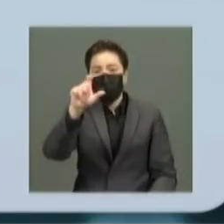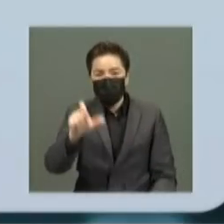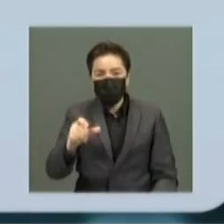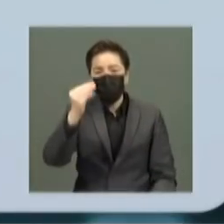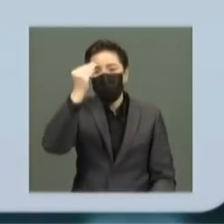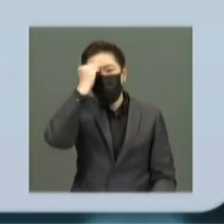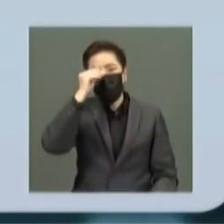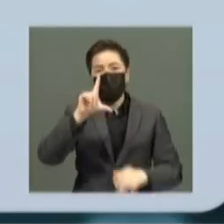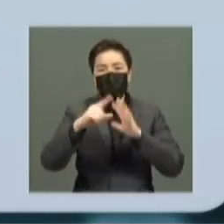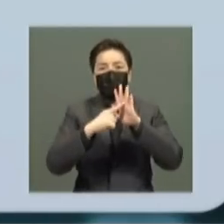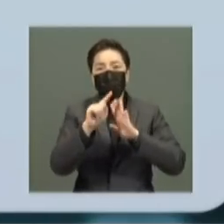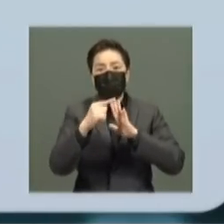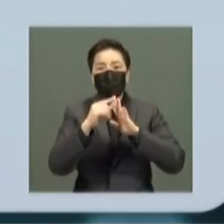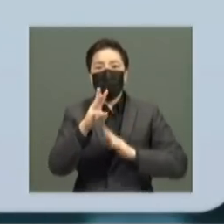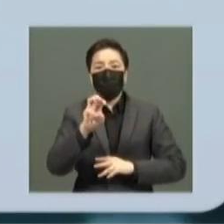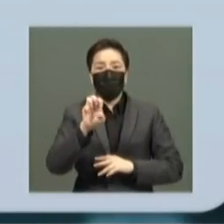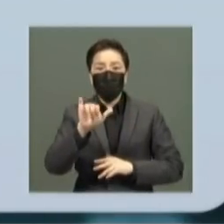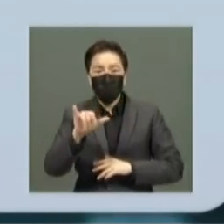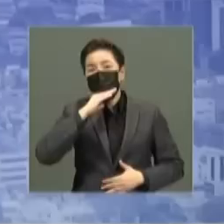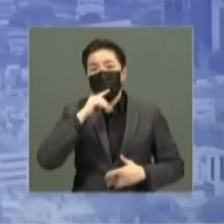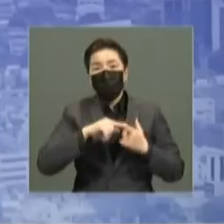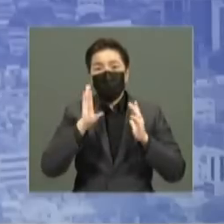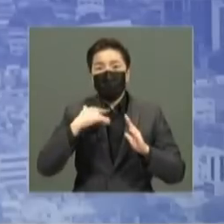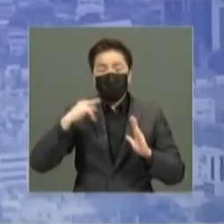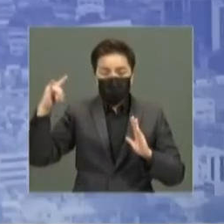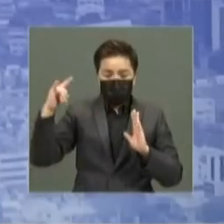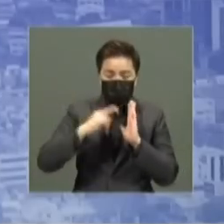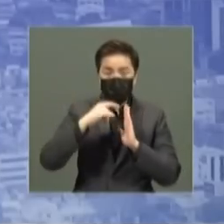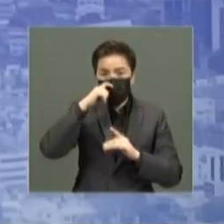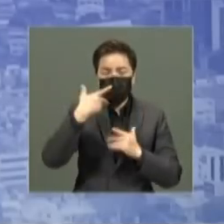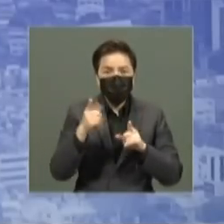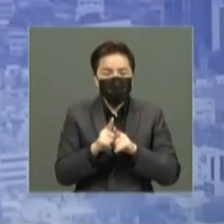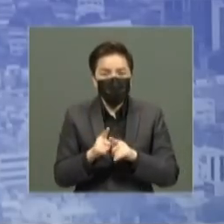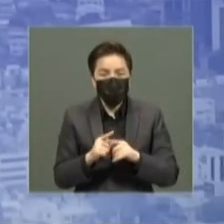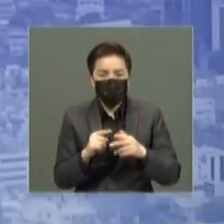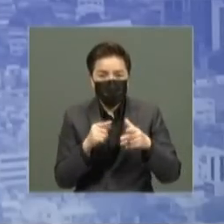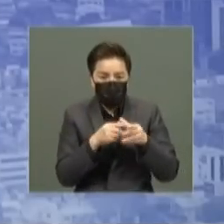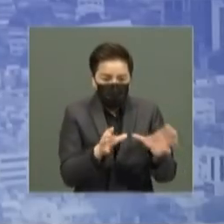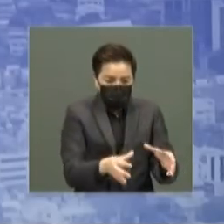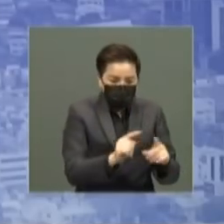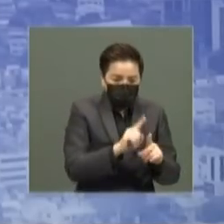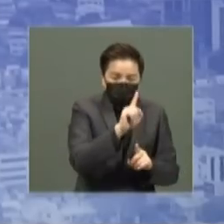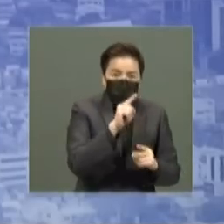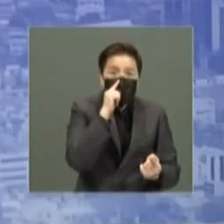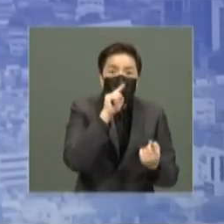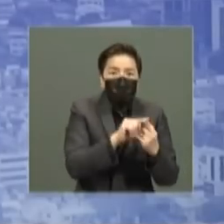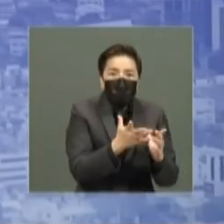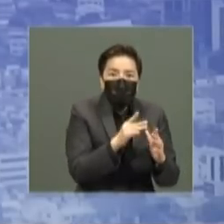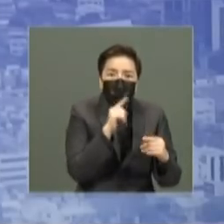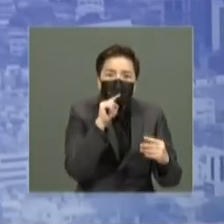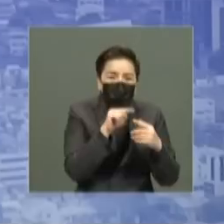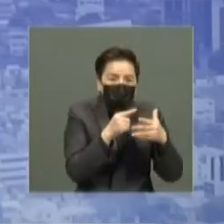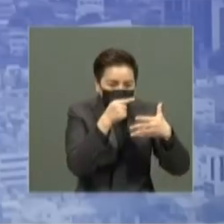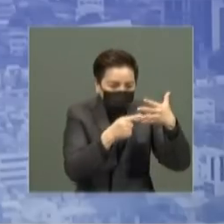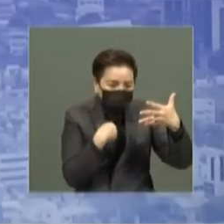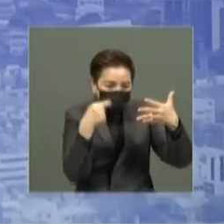นี้ค่ะสำหรับ17จังหวัดอาทิกรุงเทพมหานครกระบี่ชลบุรีเนี่ยที่เฉพ